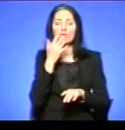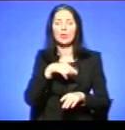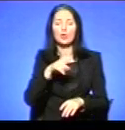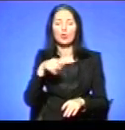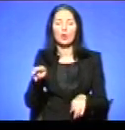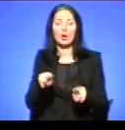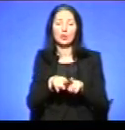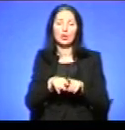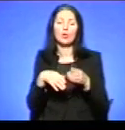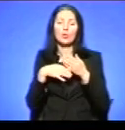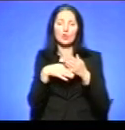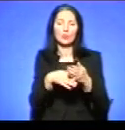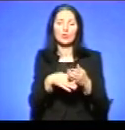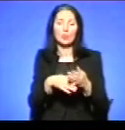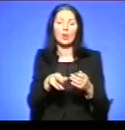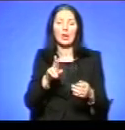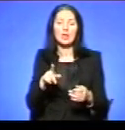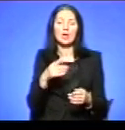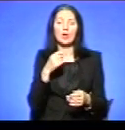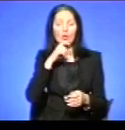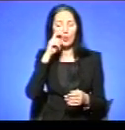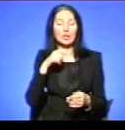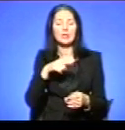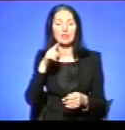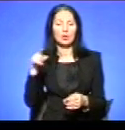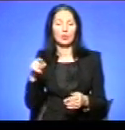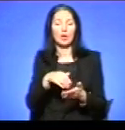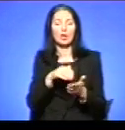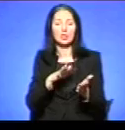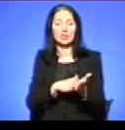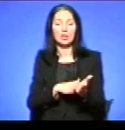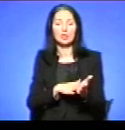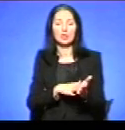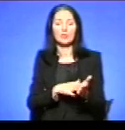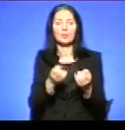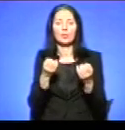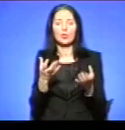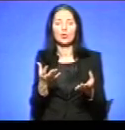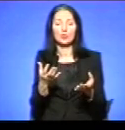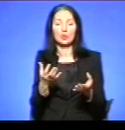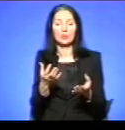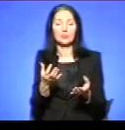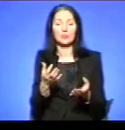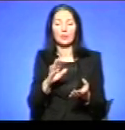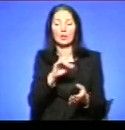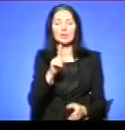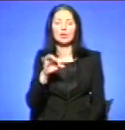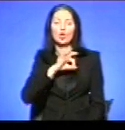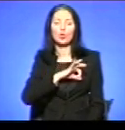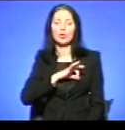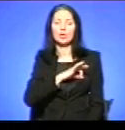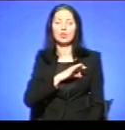самому алгоритмі, способами, методами, як і на українській реєстрації. Просто з юридичної точки